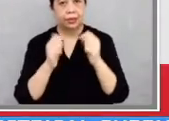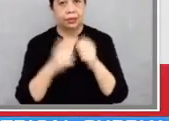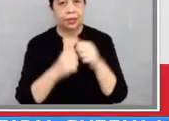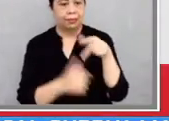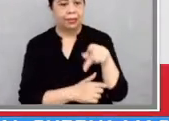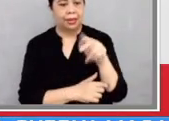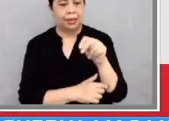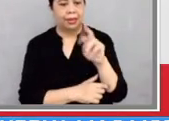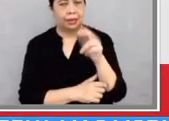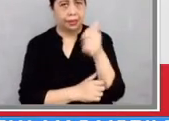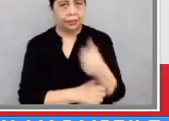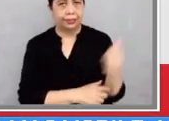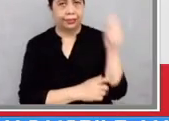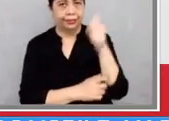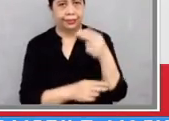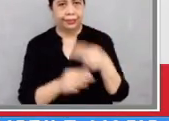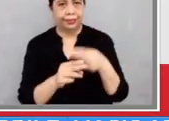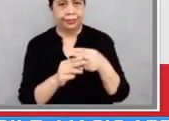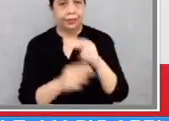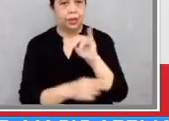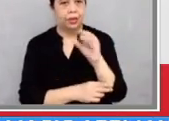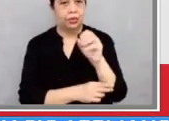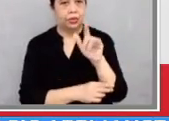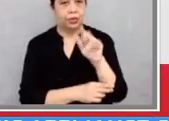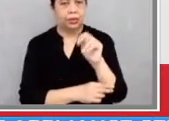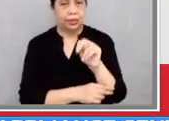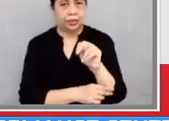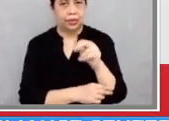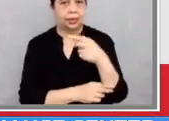Jocelyn Jeronimo. Magandang umaga po, GM Jeronimo.